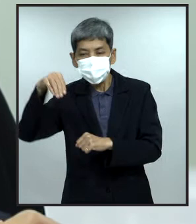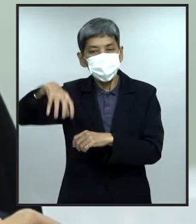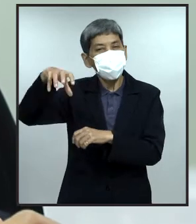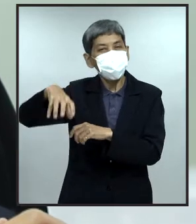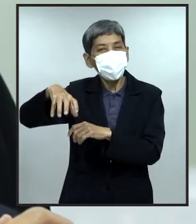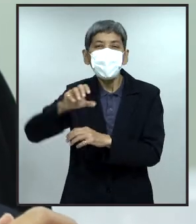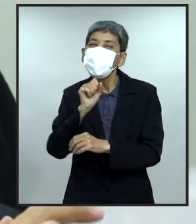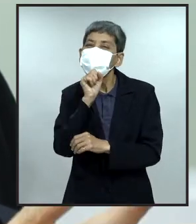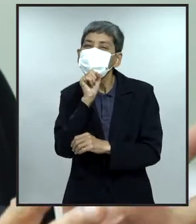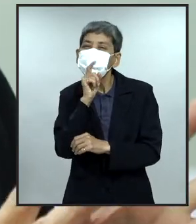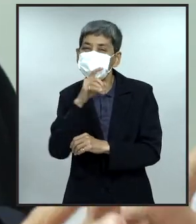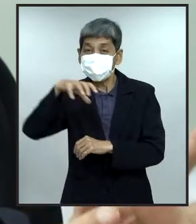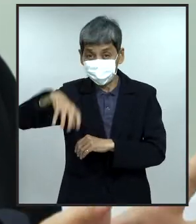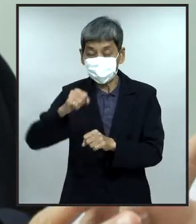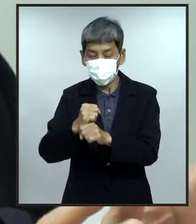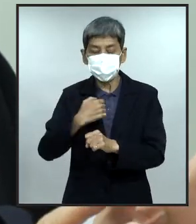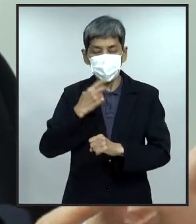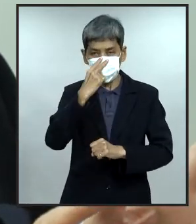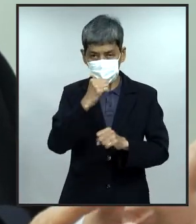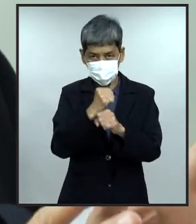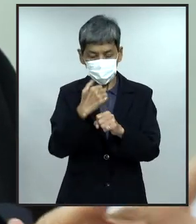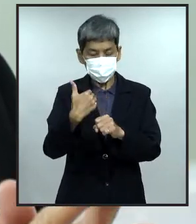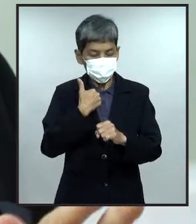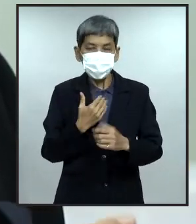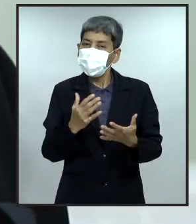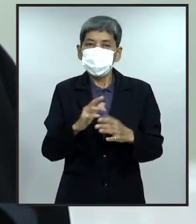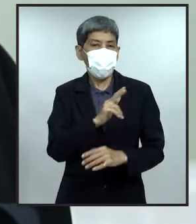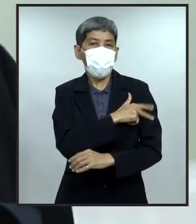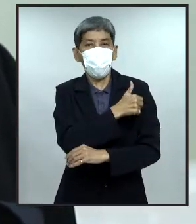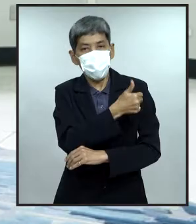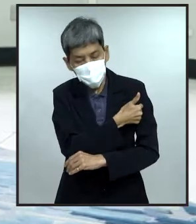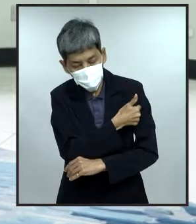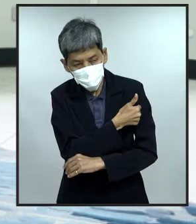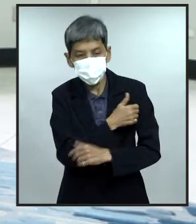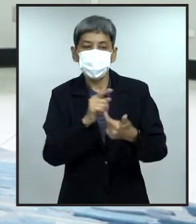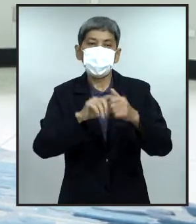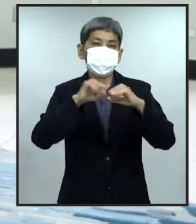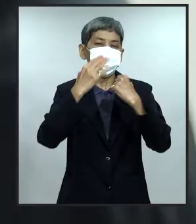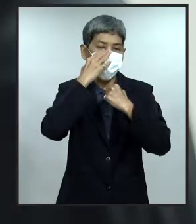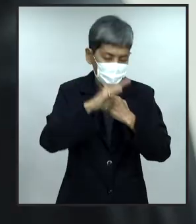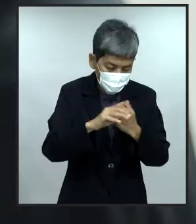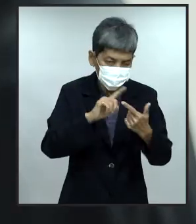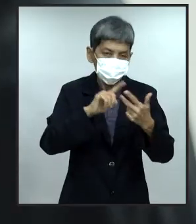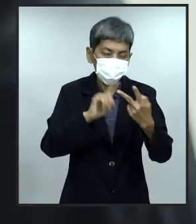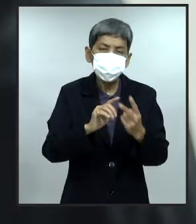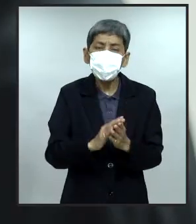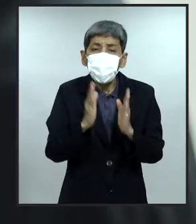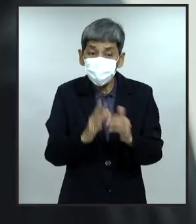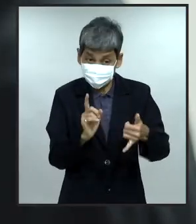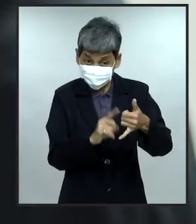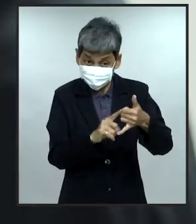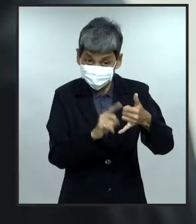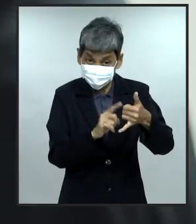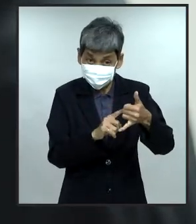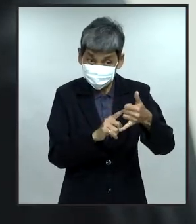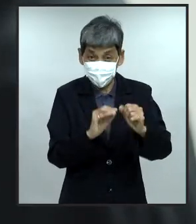ราะว่าอันนี้เนี่ยคงจะต้องเป็นเรื่องของหมอกับทางด้านสมาคมคนตาบอด แล้วคนพิการที่